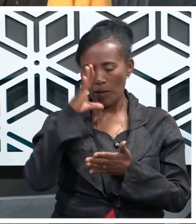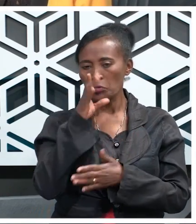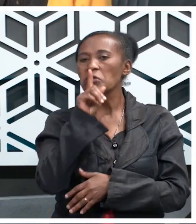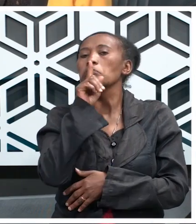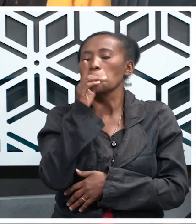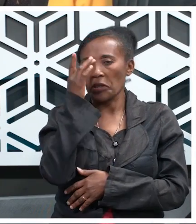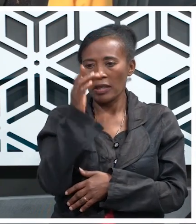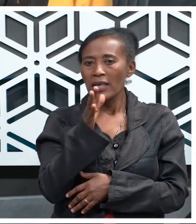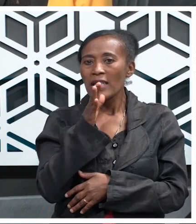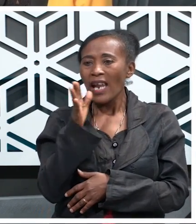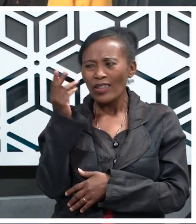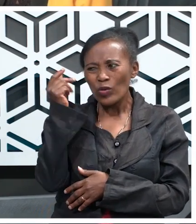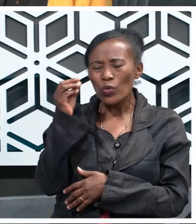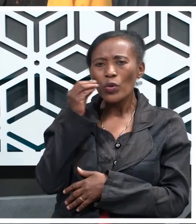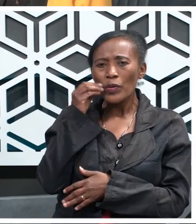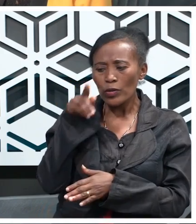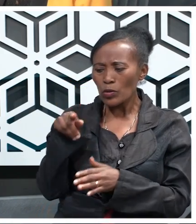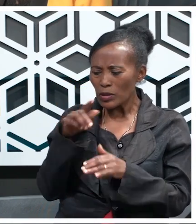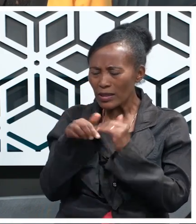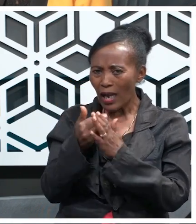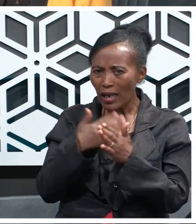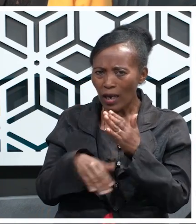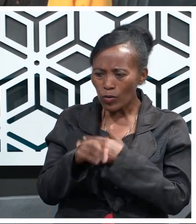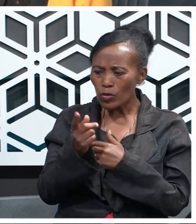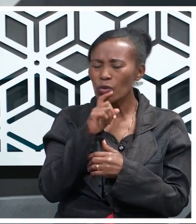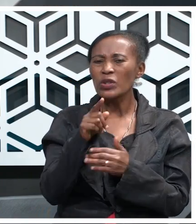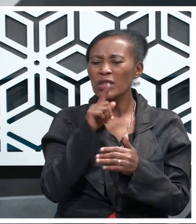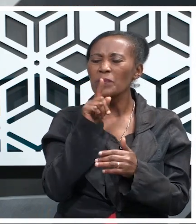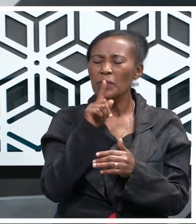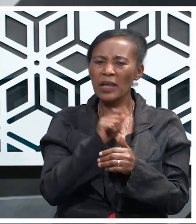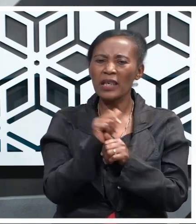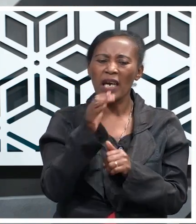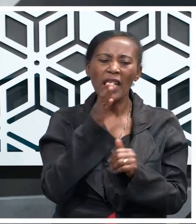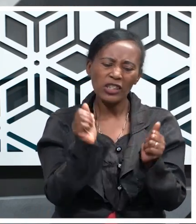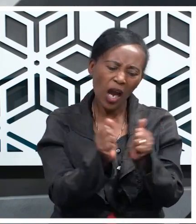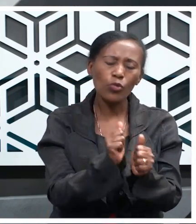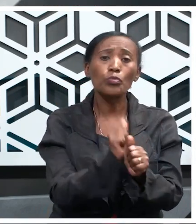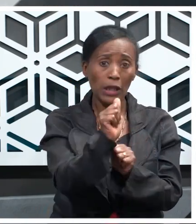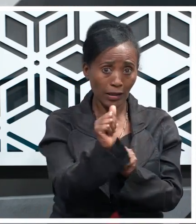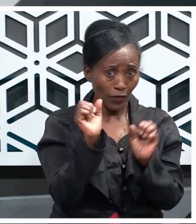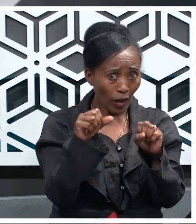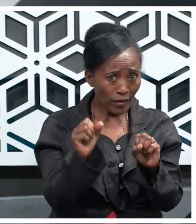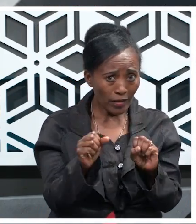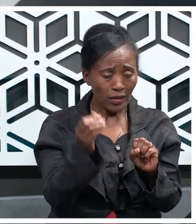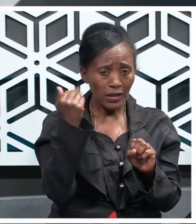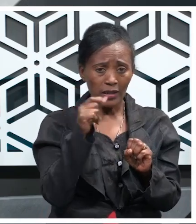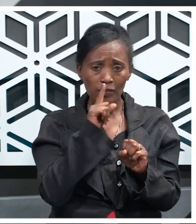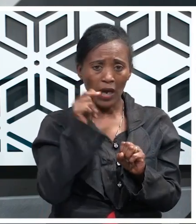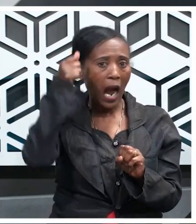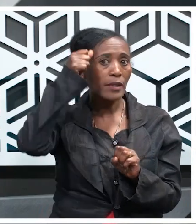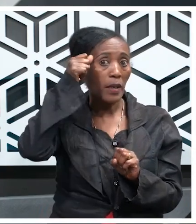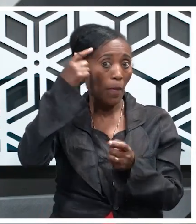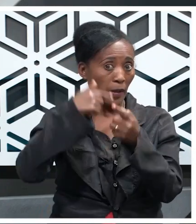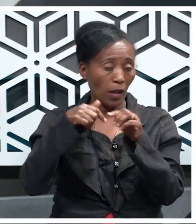ያው ዝም ብዬ ግን እንደዚህ እናቴ ድሮ አቤት ከሷ ጋር አካል ጉዳተኛ ስትሆኚ ብዙ ሰዓትሽን ታሳልፊ ከእናትሽ ጋር ነው። እና ያው